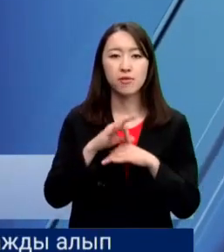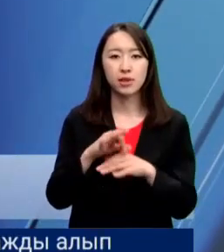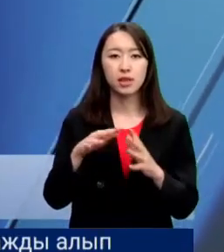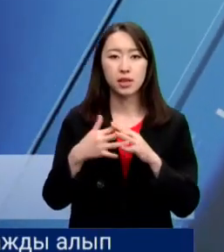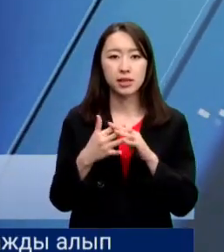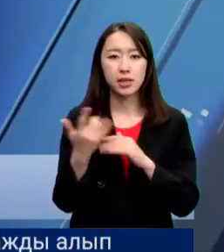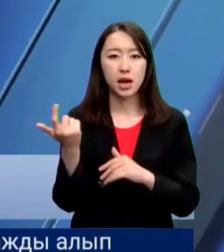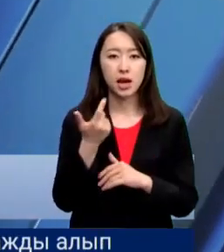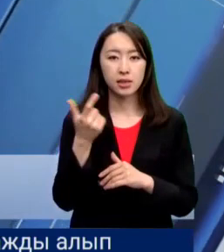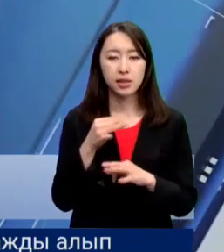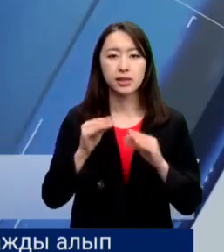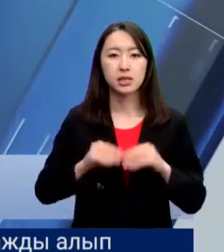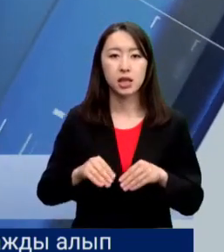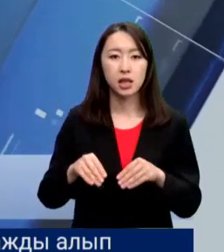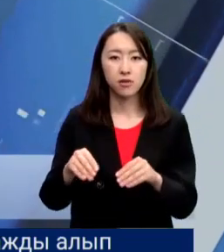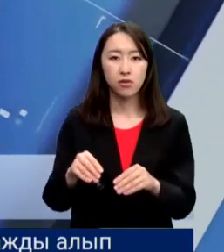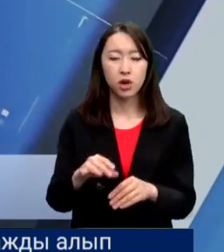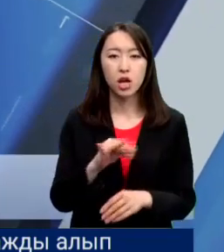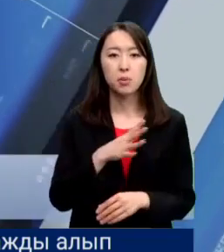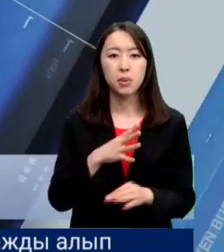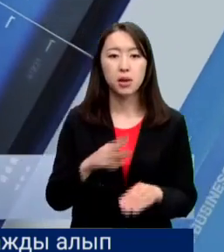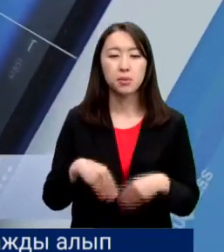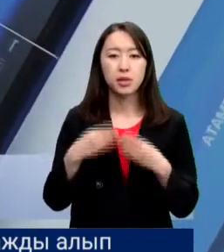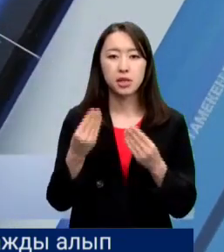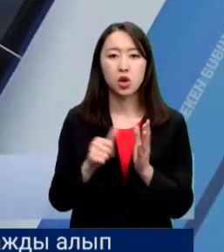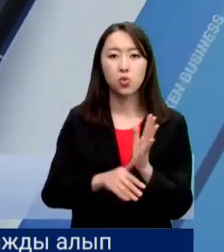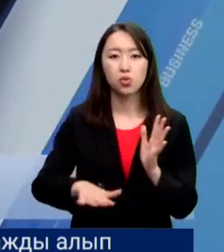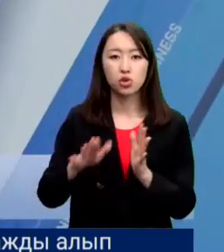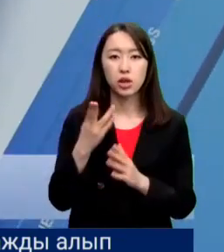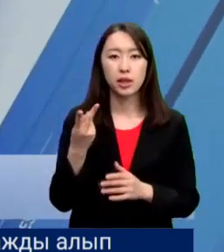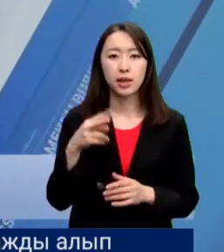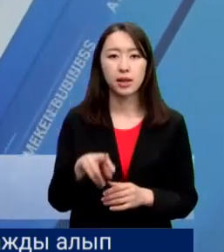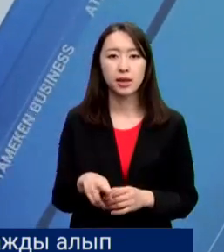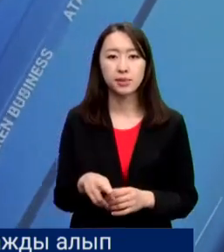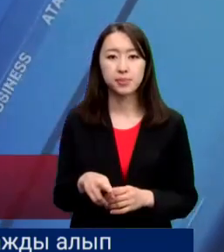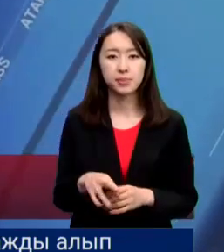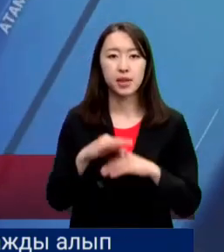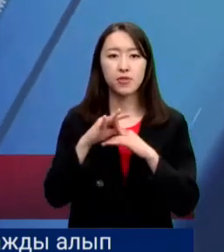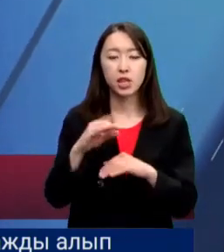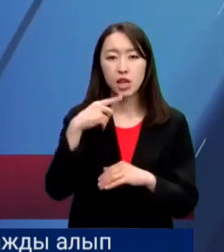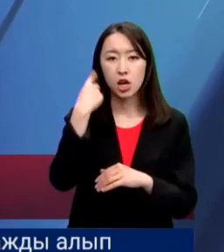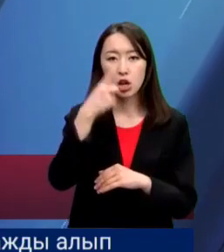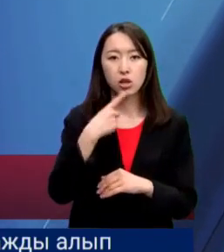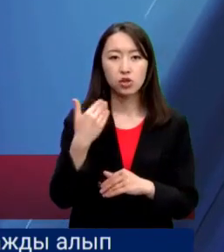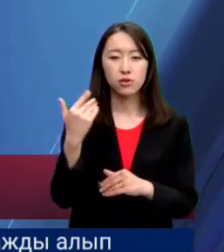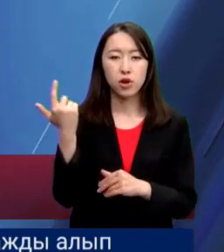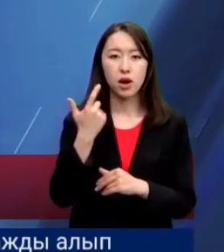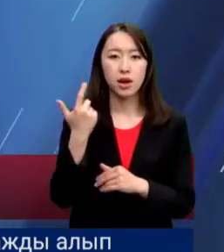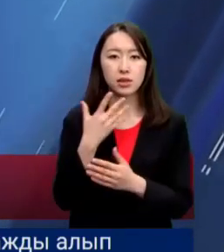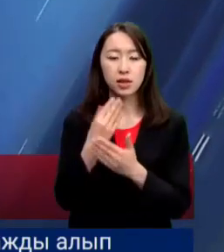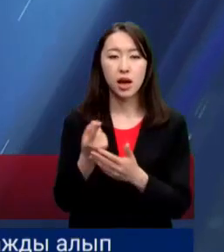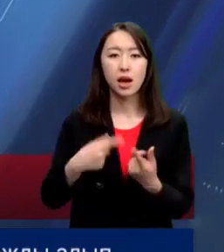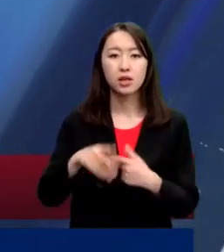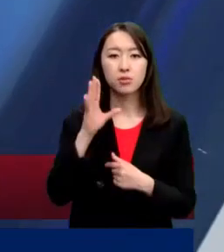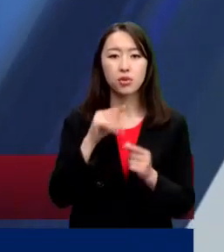крестьянского хозяйства и садоводства. Были предоставлены участки для ведения личного подсобного хозяйства. Они